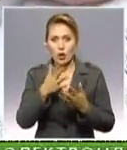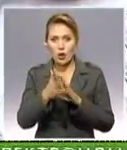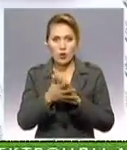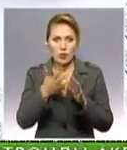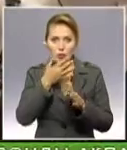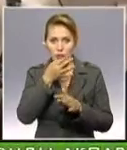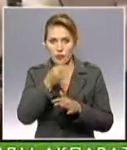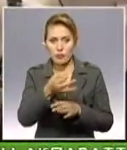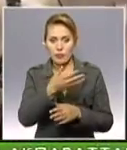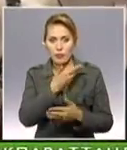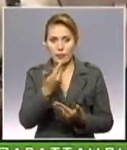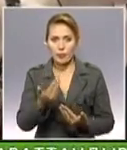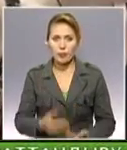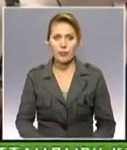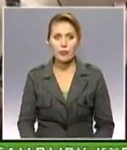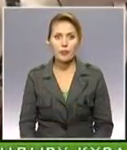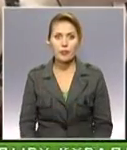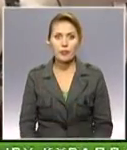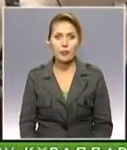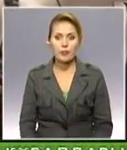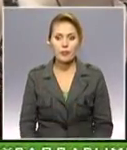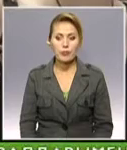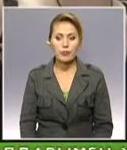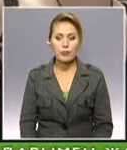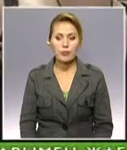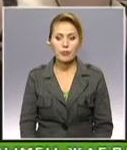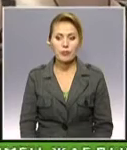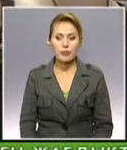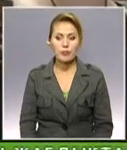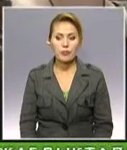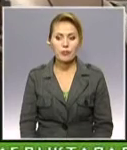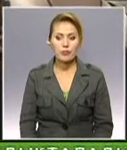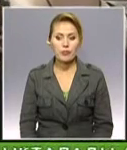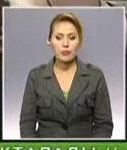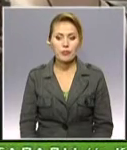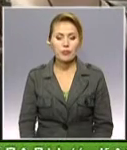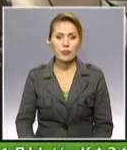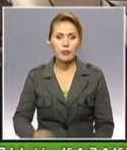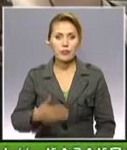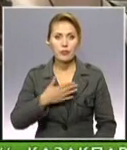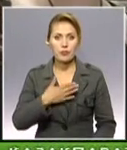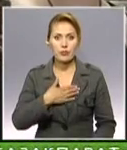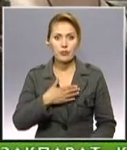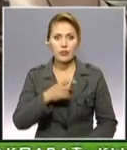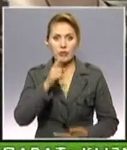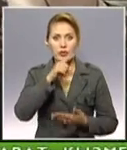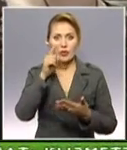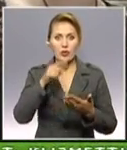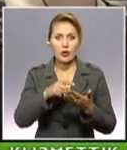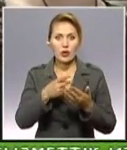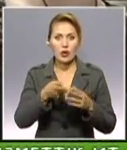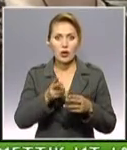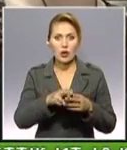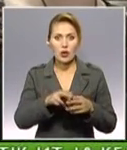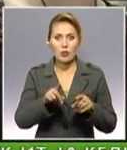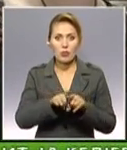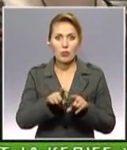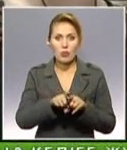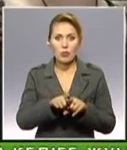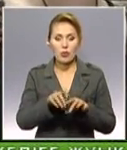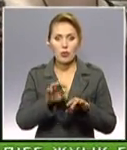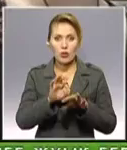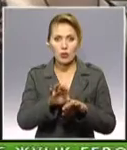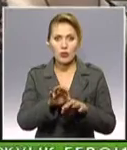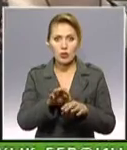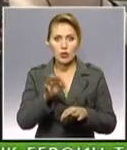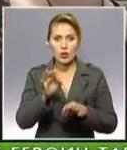айтады. Можете предъявить показания? Ваша честь, мне задают вопросы, как будто проходит